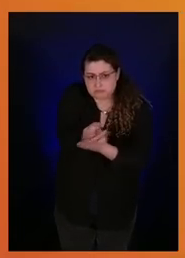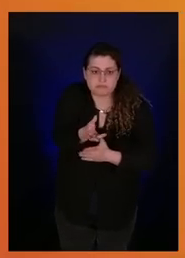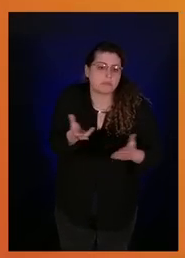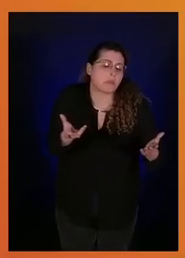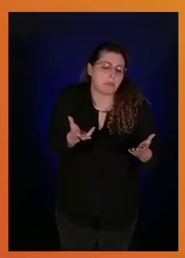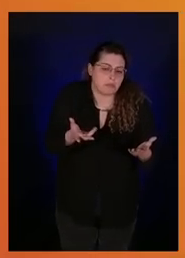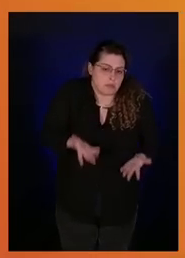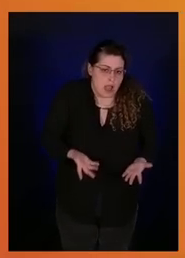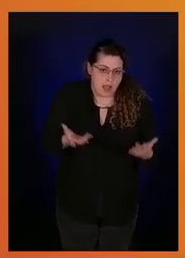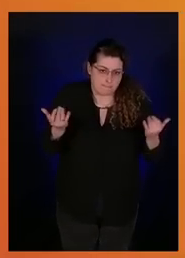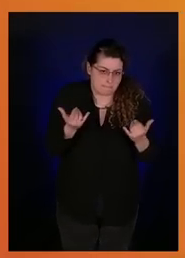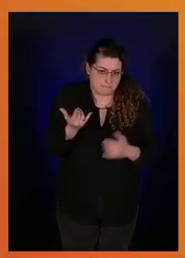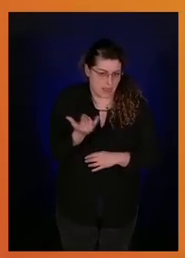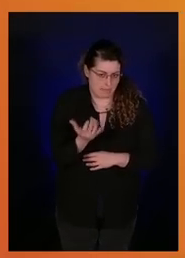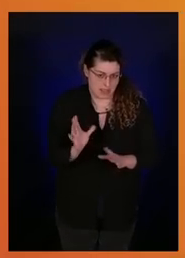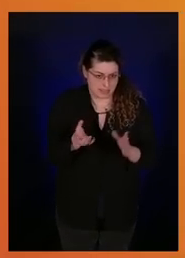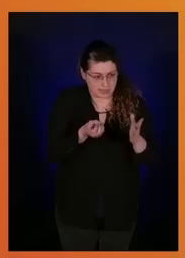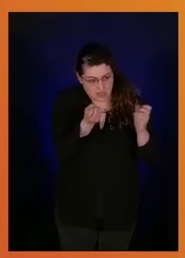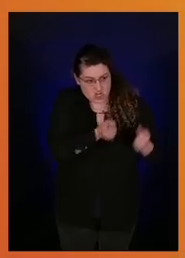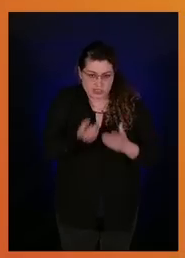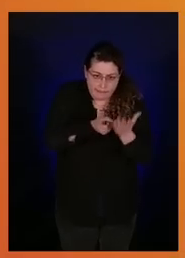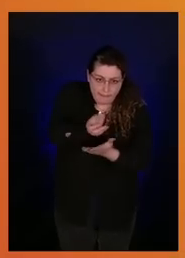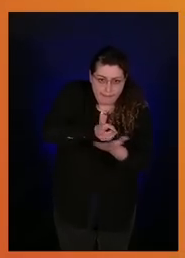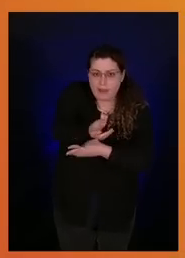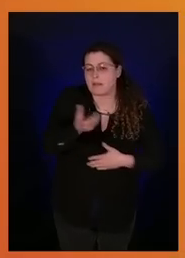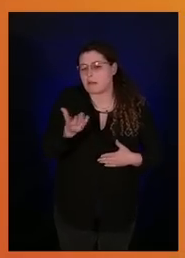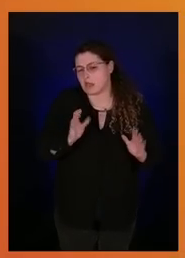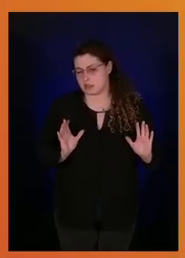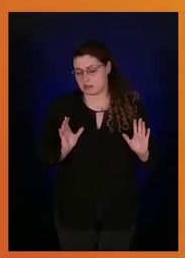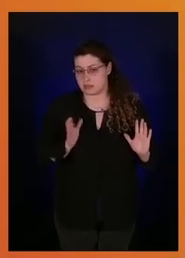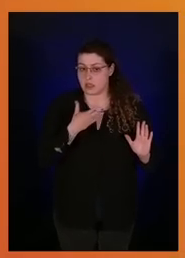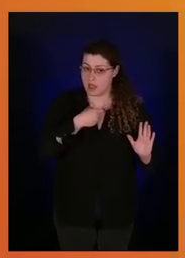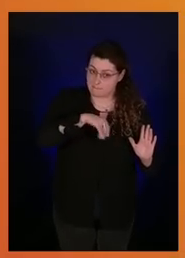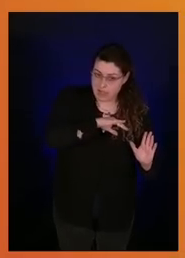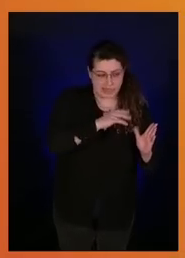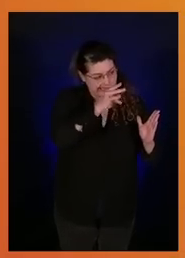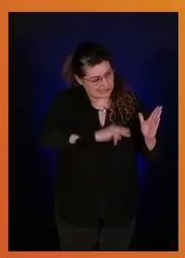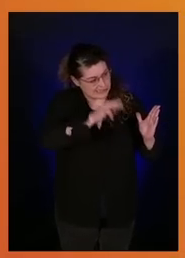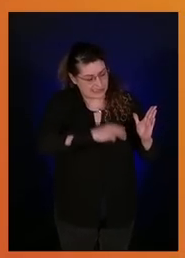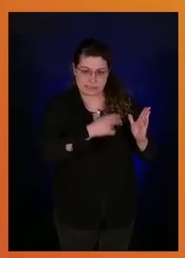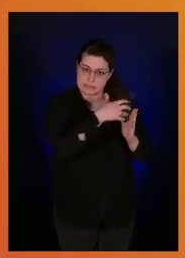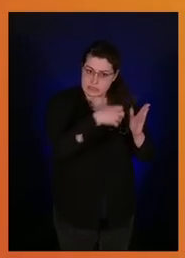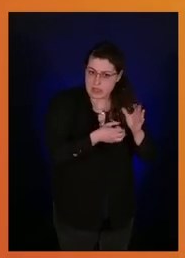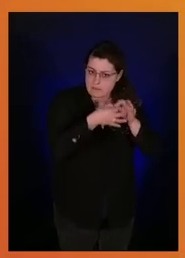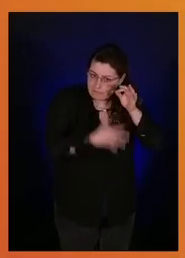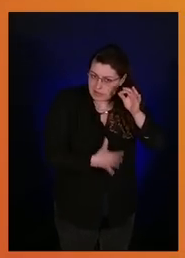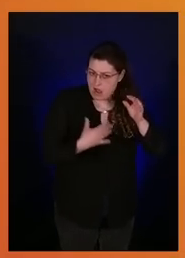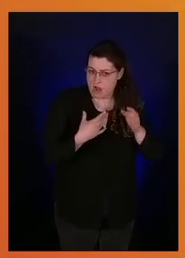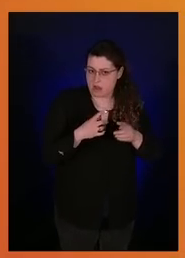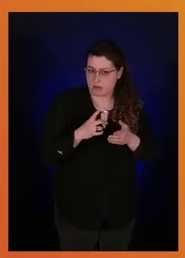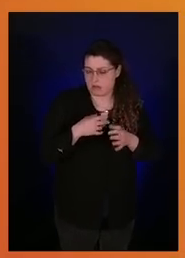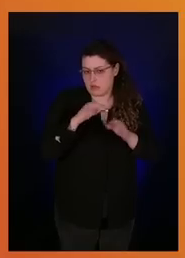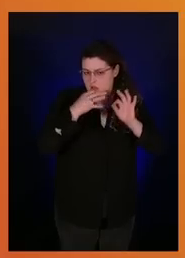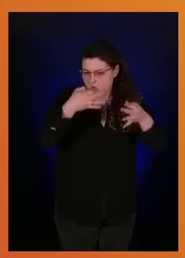pas de plus de chiffres. Tout d'abord, parce que l'exercice de la lecture des bilans comptables n'est pas des plus